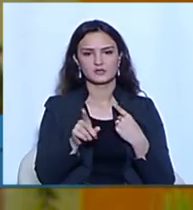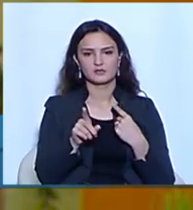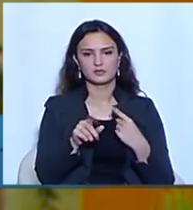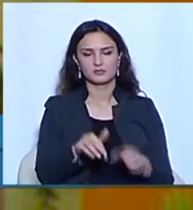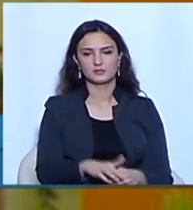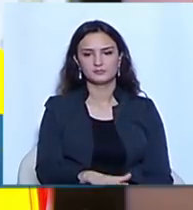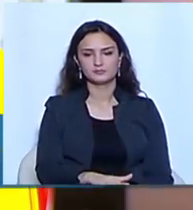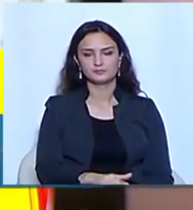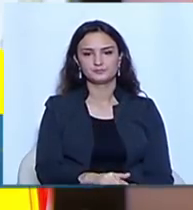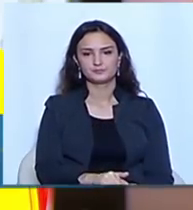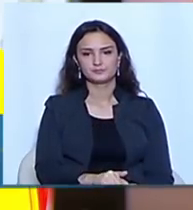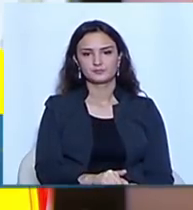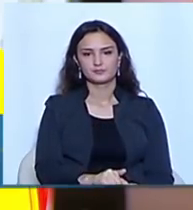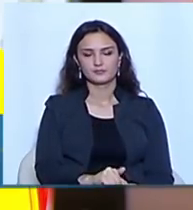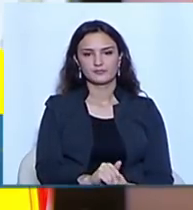განსხვავდება. ეს